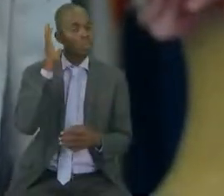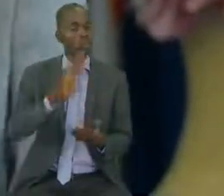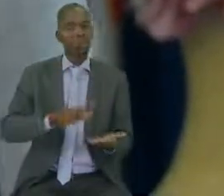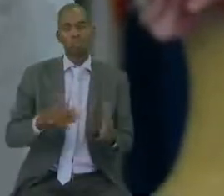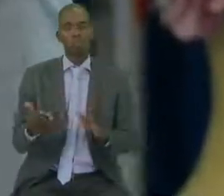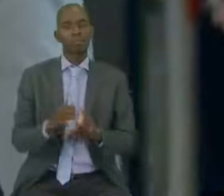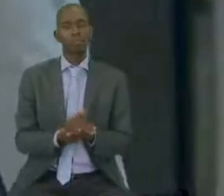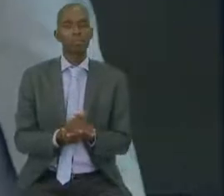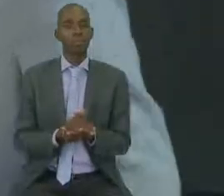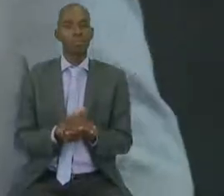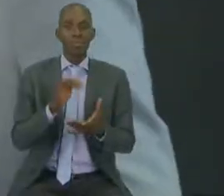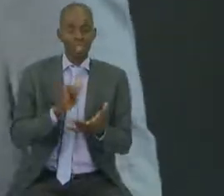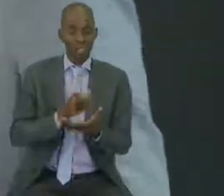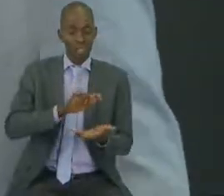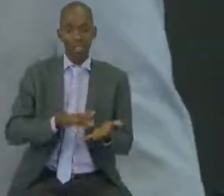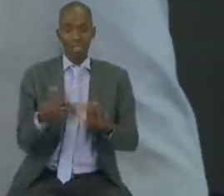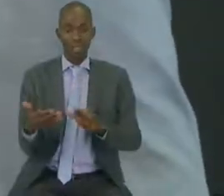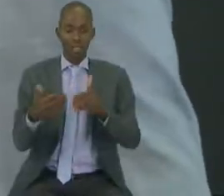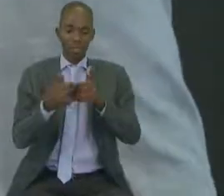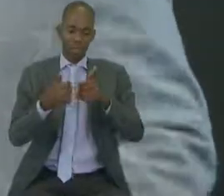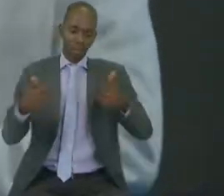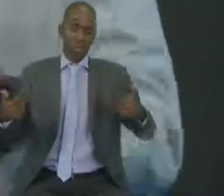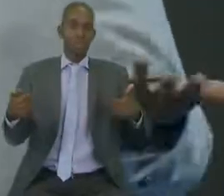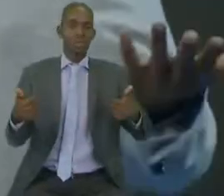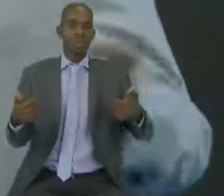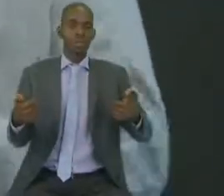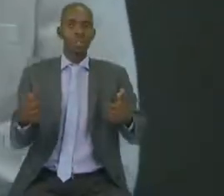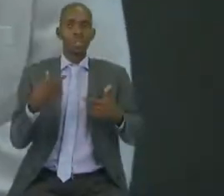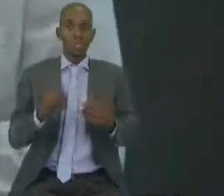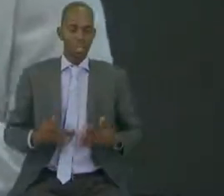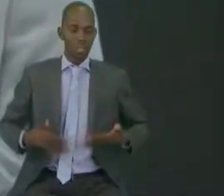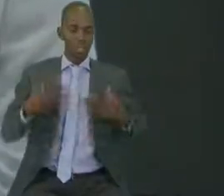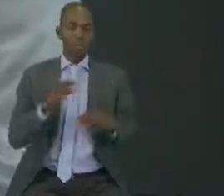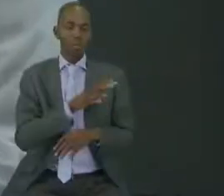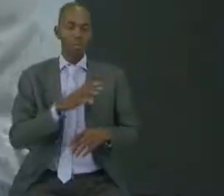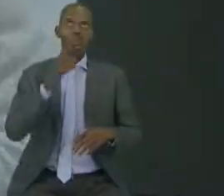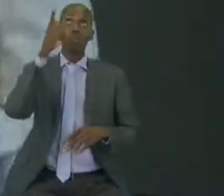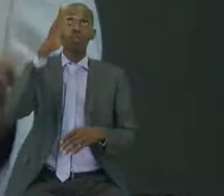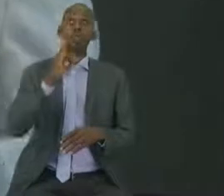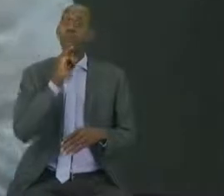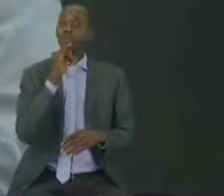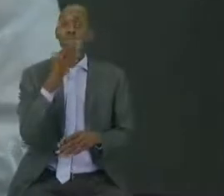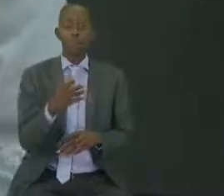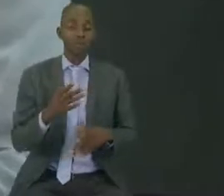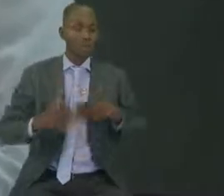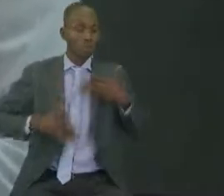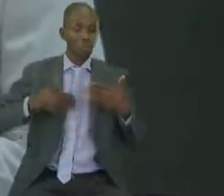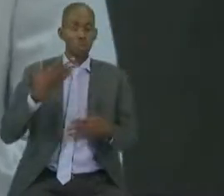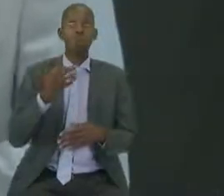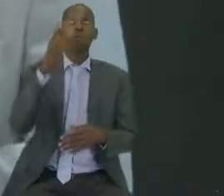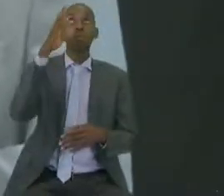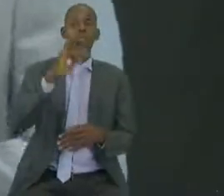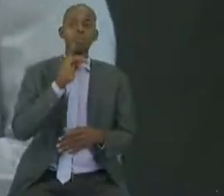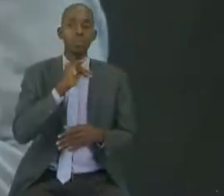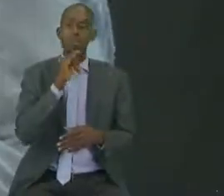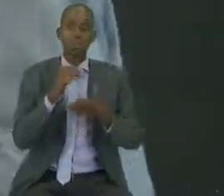C'est elle qui mourra. Cette mort, cette séparation, la vie de Dieu n'est plus là. La joie de